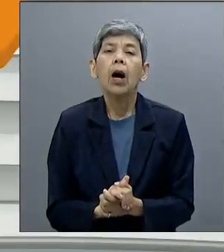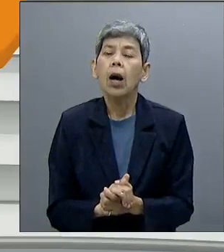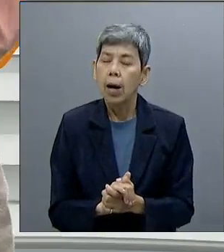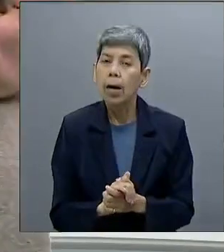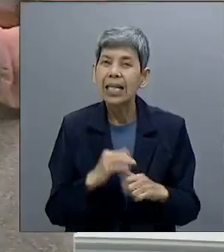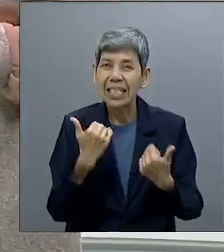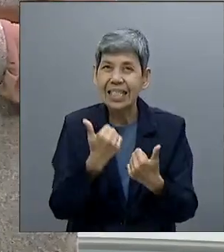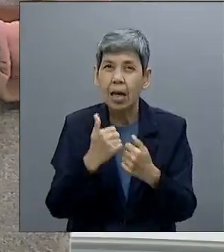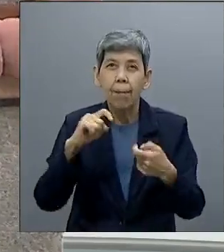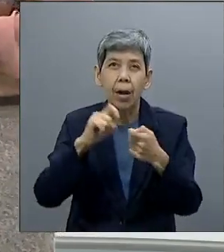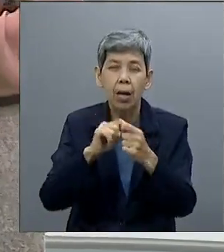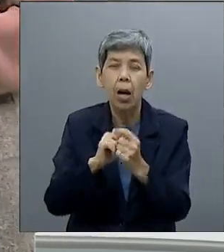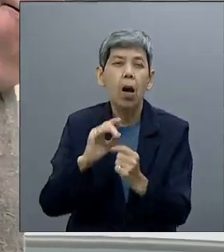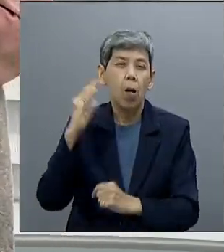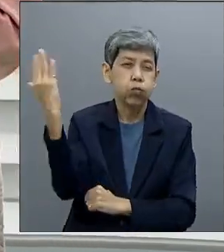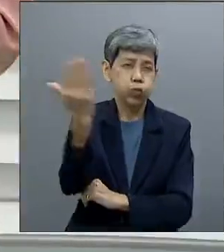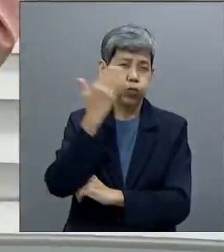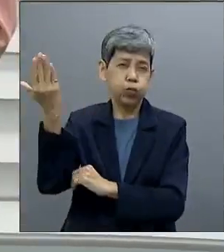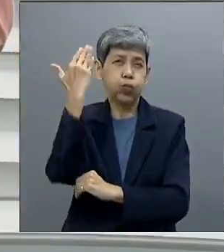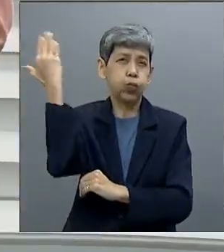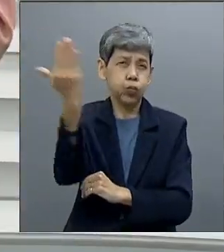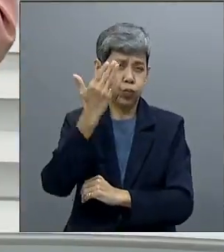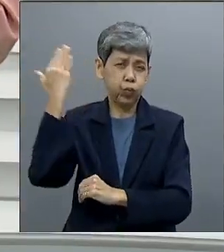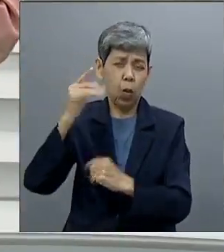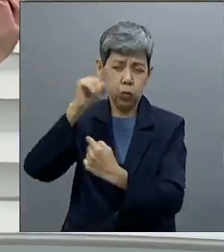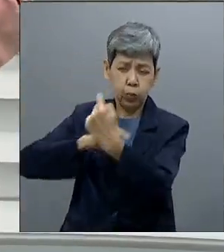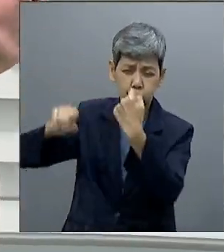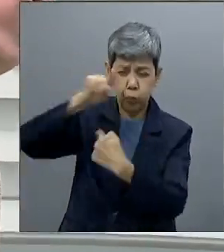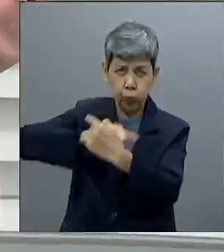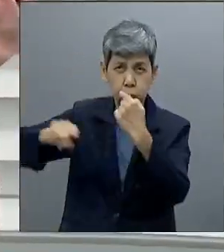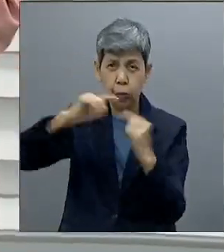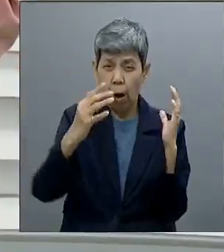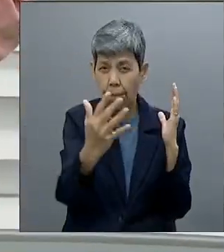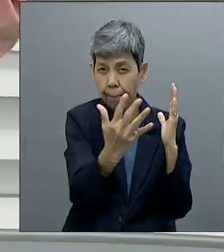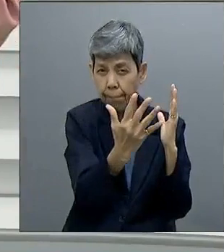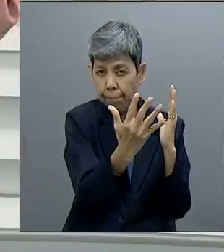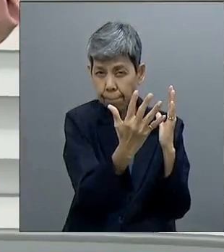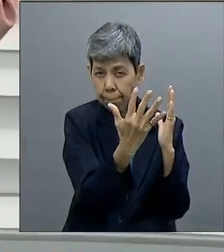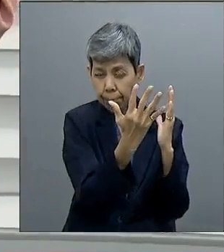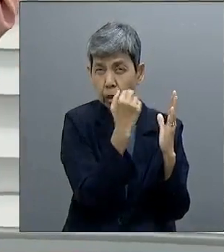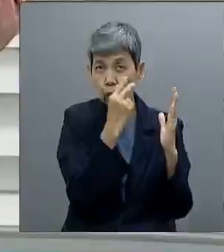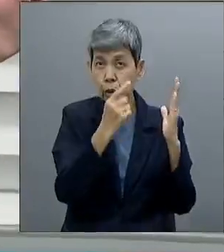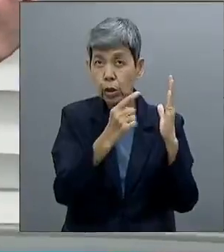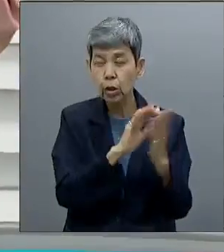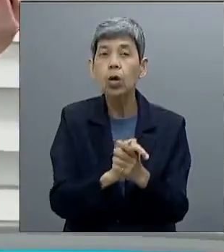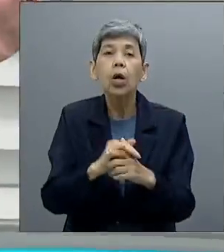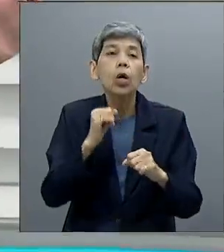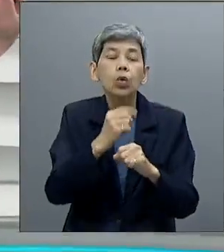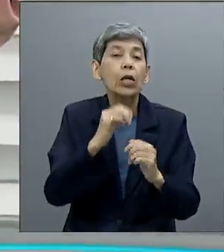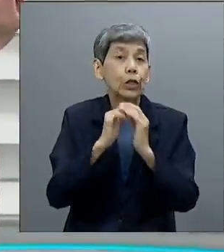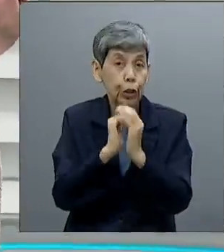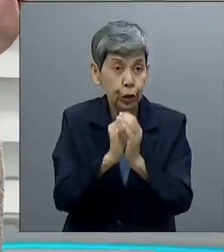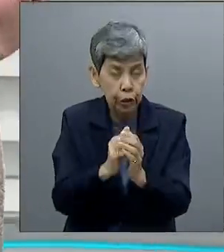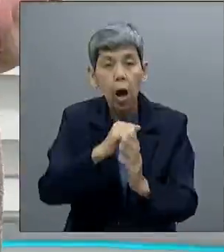ของพายุไต้ฝุ่นที่มีชื่อว่าโคอินุนะคะหลังจากที่พายุลูกนี้นะคะได้เคลื่อนตัวผ่านบริเวณสาธารณรัฐจีน